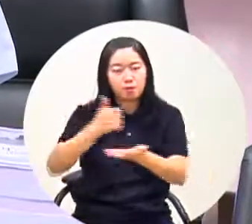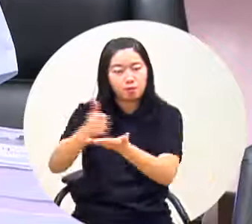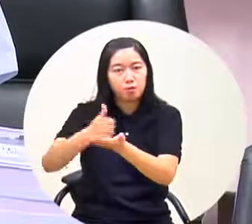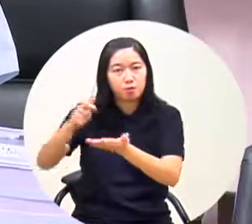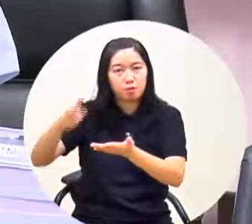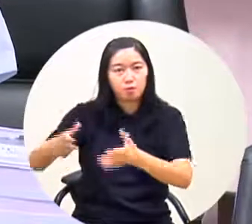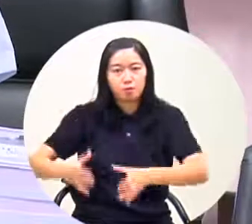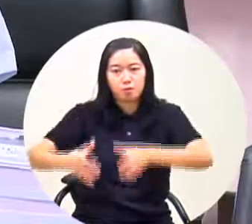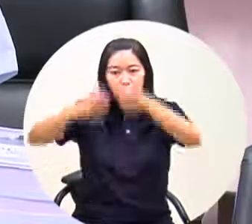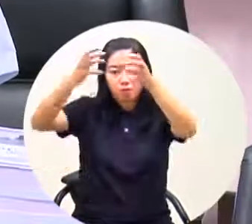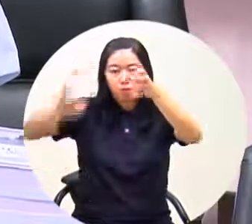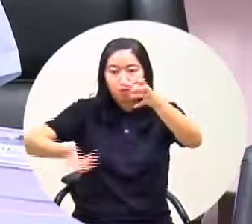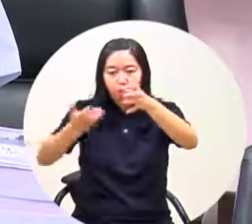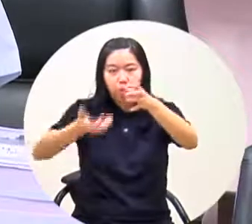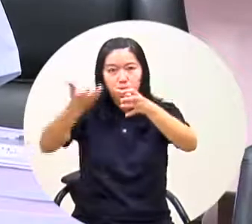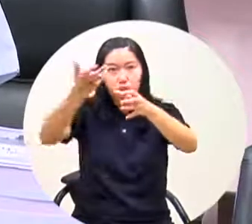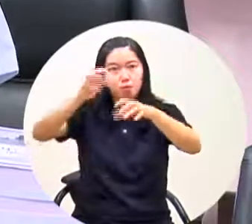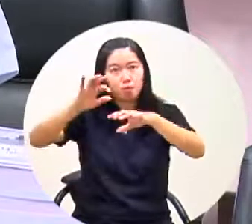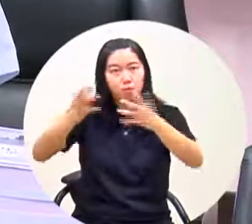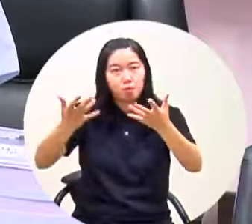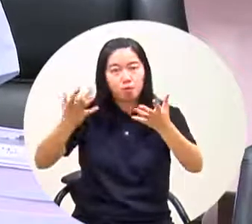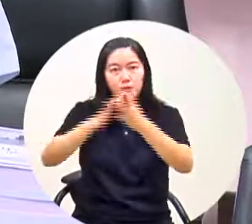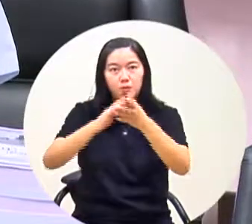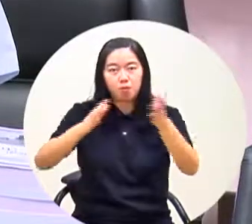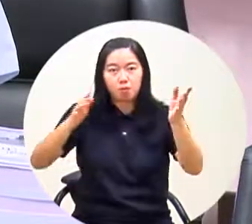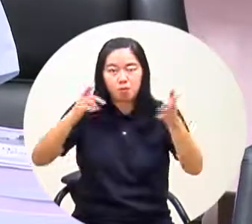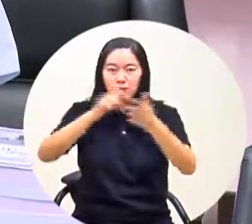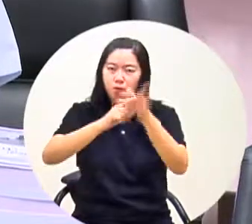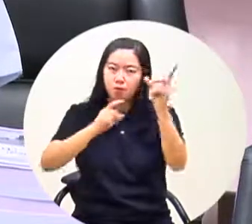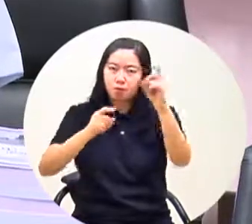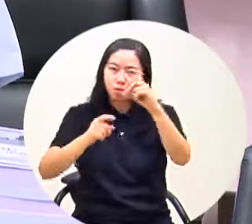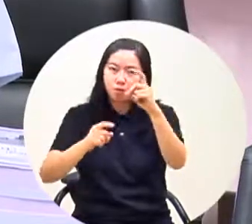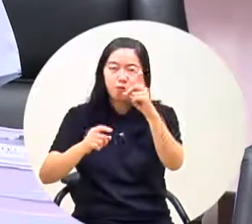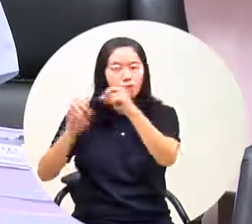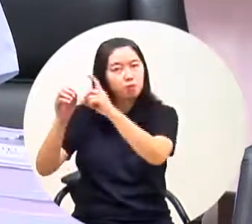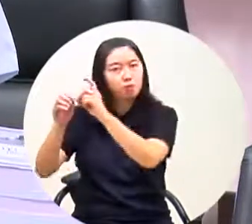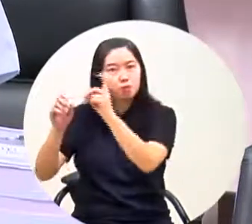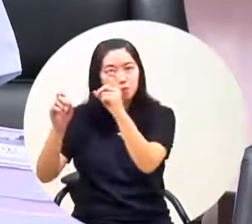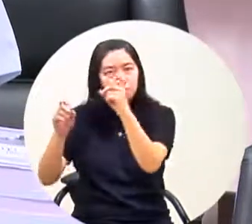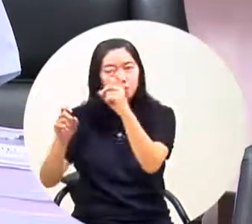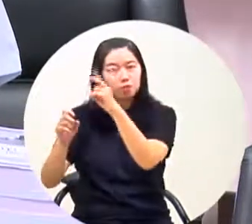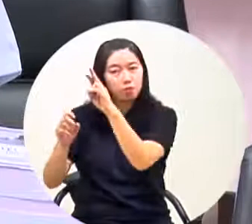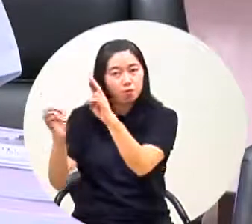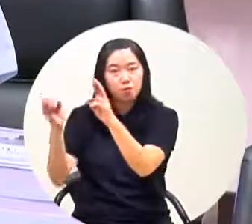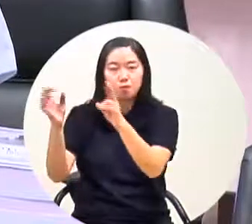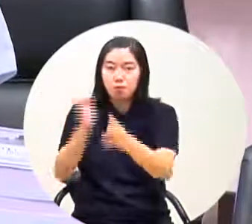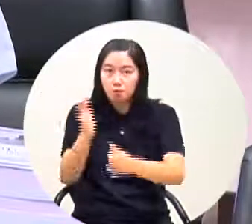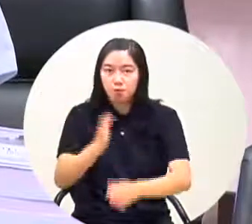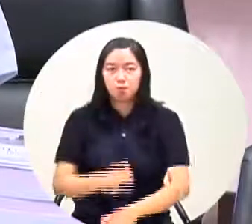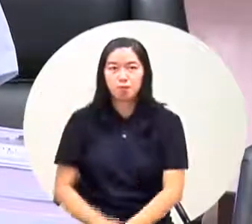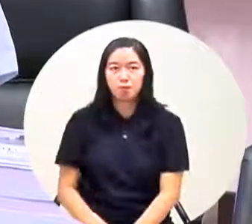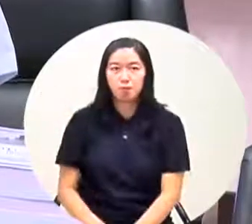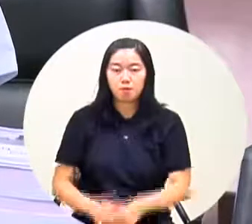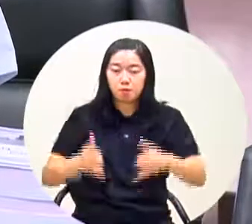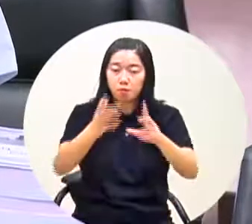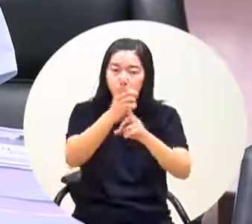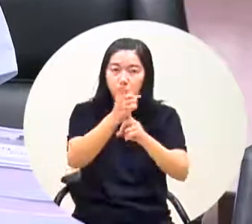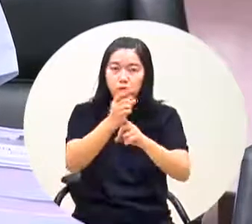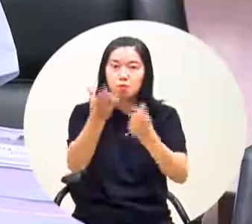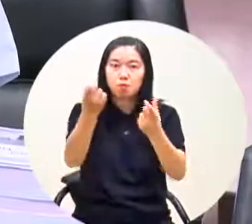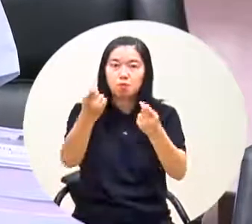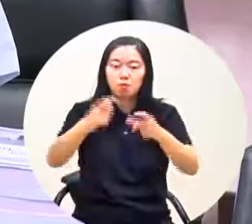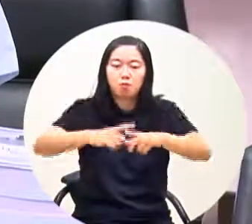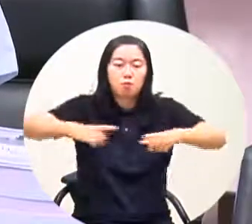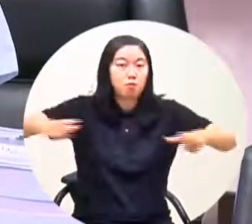不多拢要十一二点啊吼。啊，至于这点吼，你想讲啊，路地面积嘛还是大路地，我听